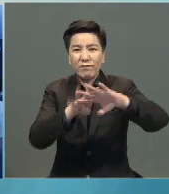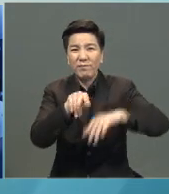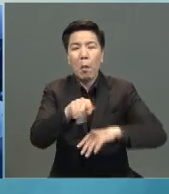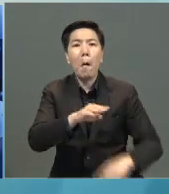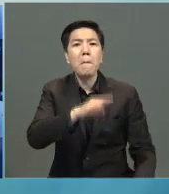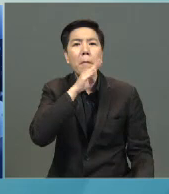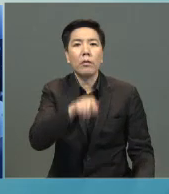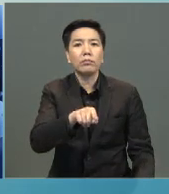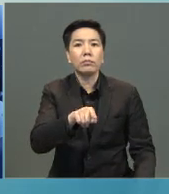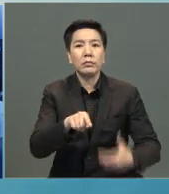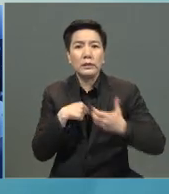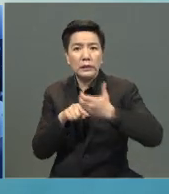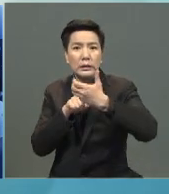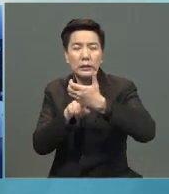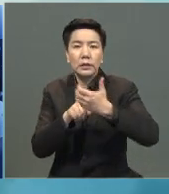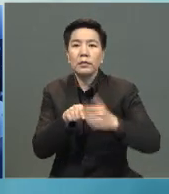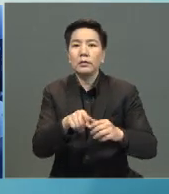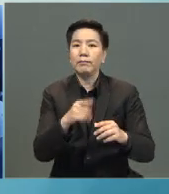ว่าจะไปใส่กับ QR